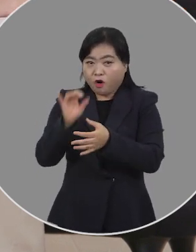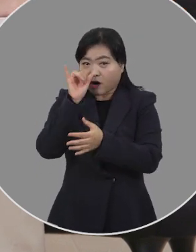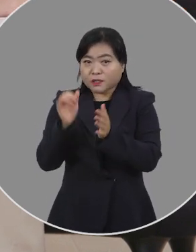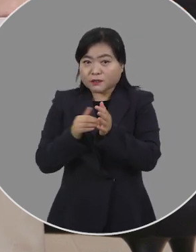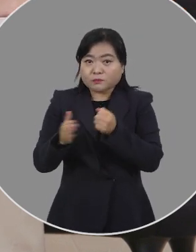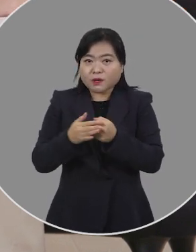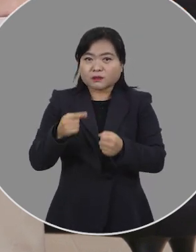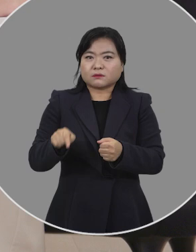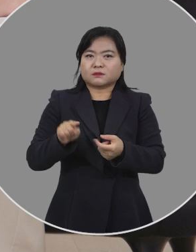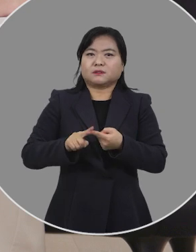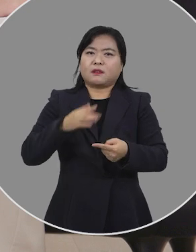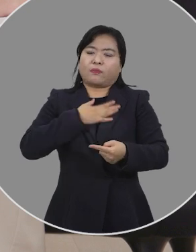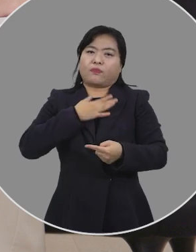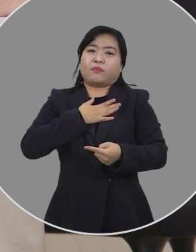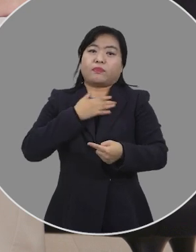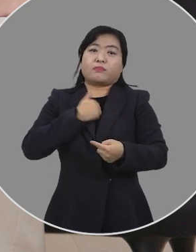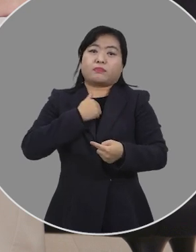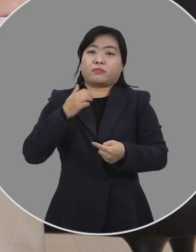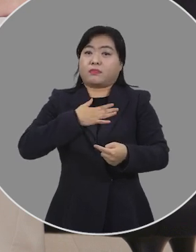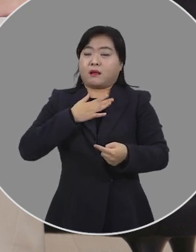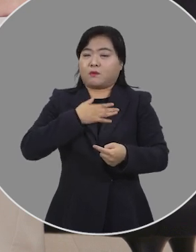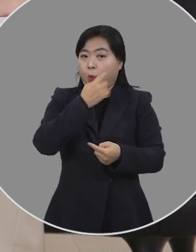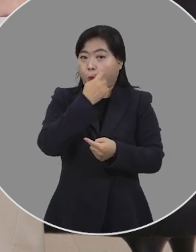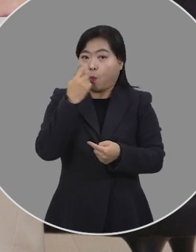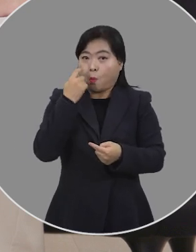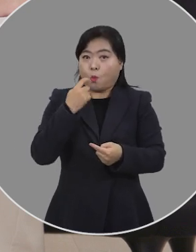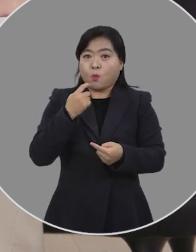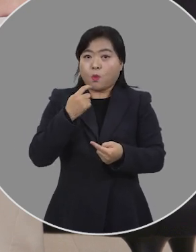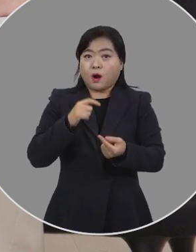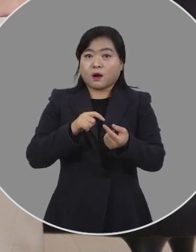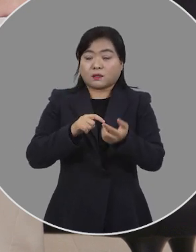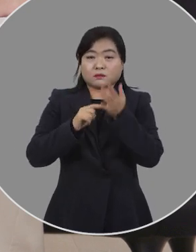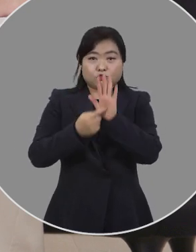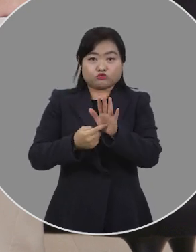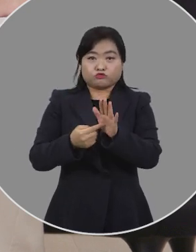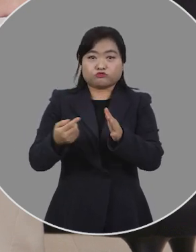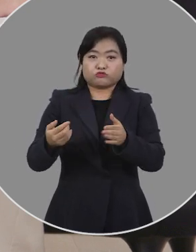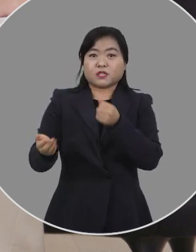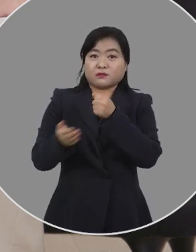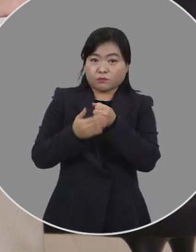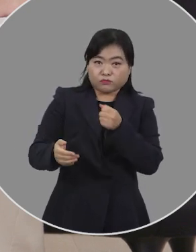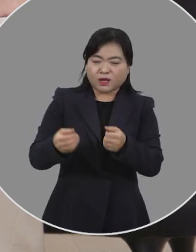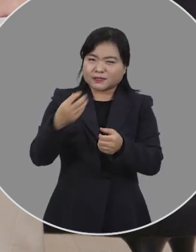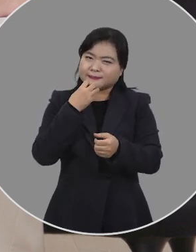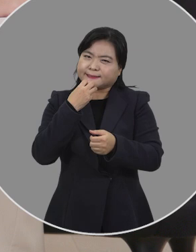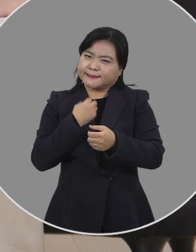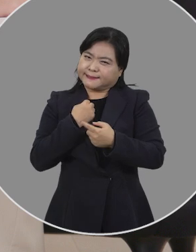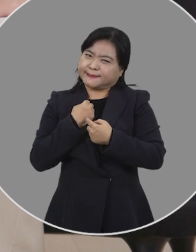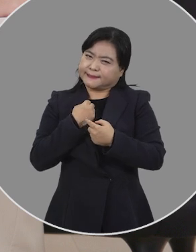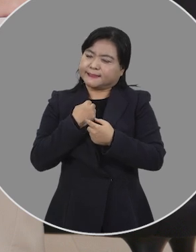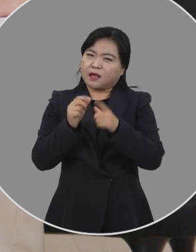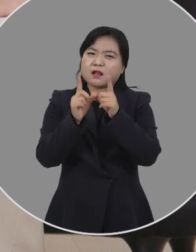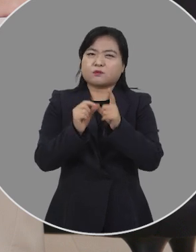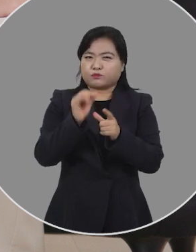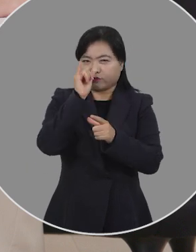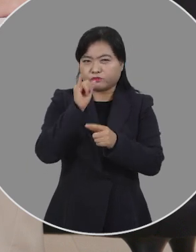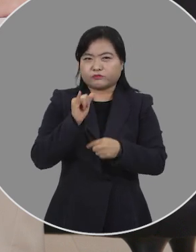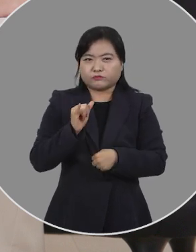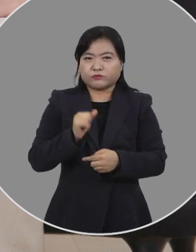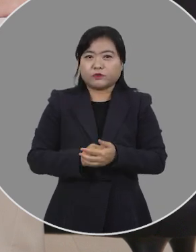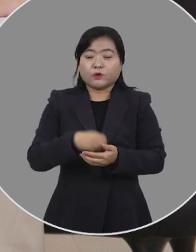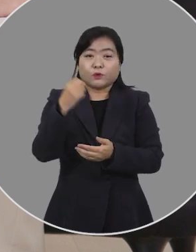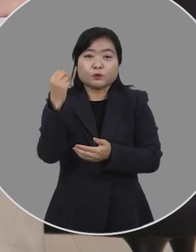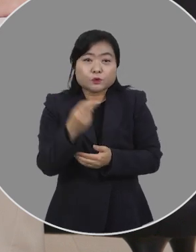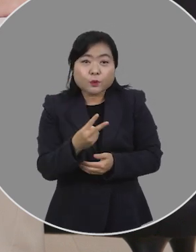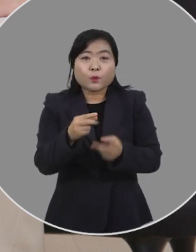그게 자기를 어떻게 보면 확인시켜주는 그런 일이기 때문에 그런 이득도 일부 있다.